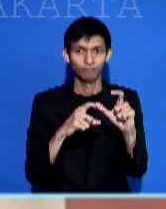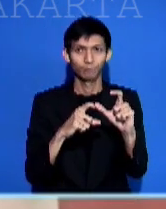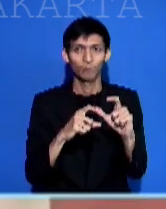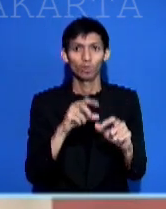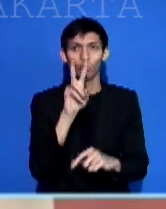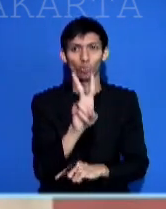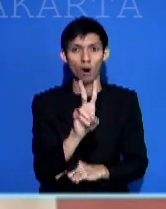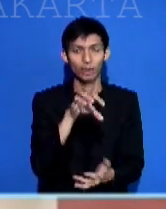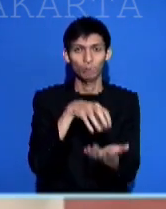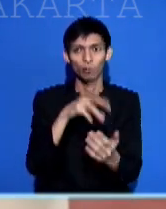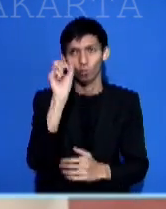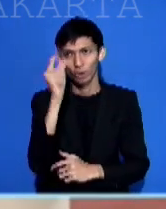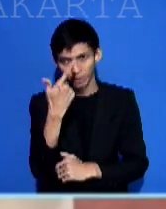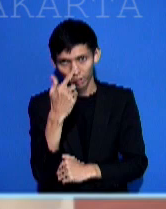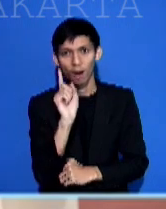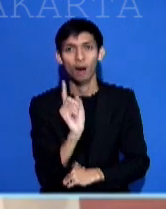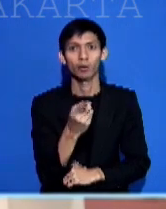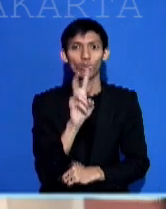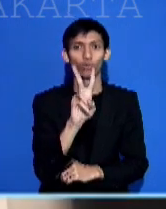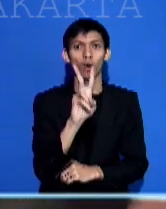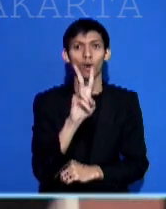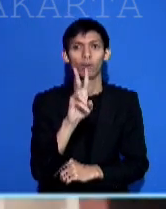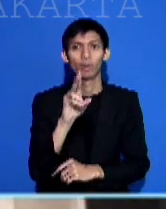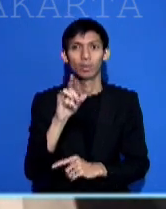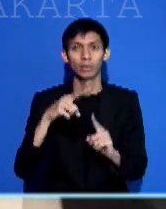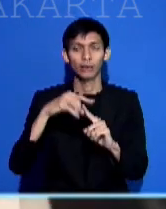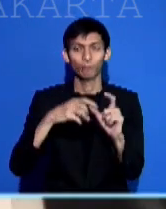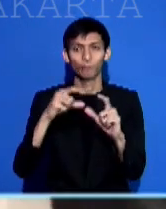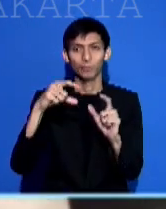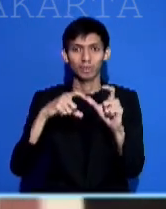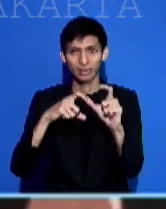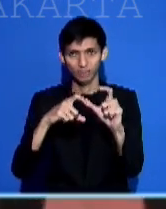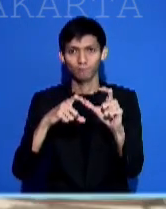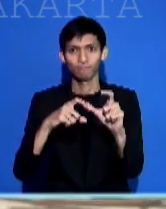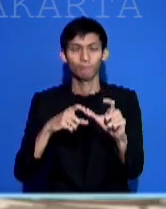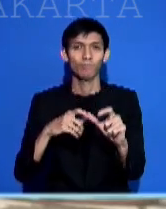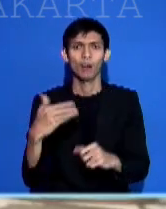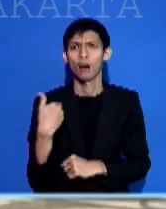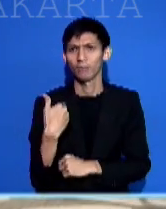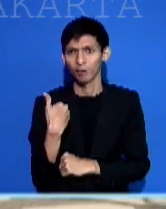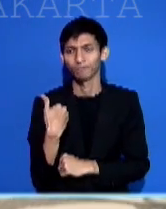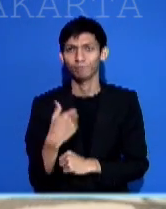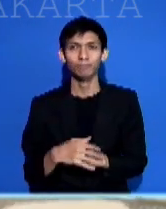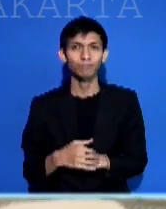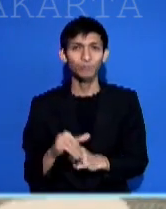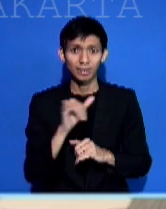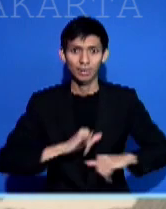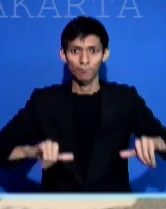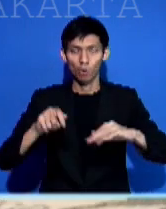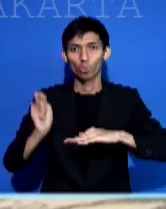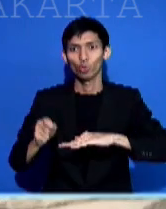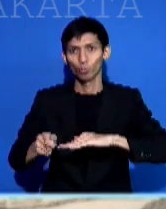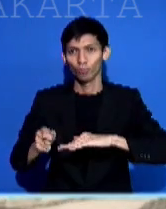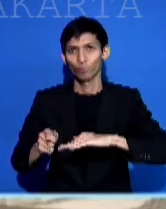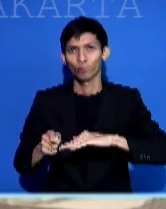dengan dibantu pengamanan dari sipir. Pihaknya juga menggelar rakor forum Dilkum Jakpol bersama pengadilan, kejaksaan, dan